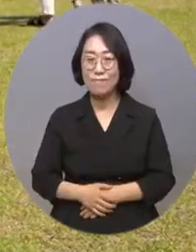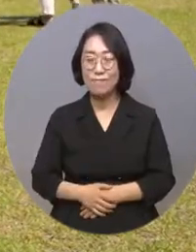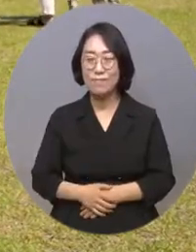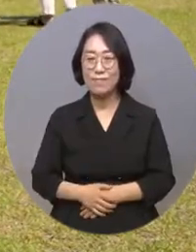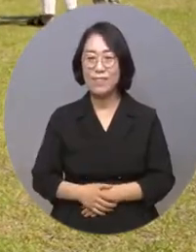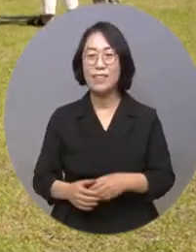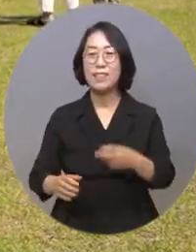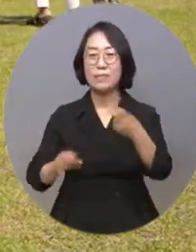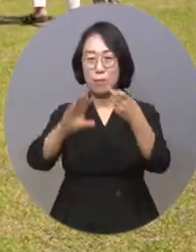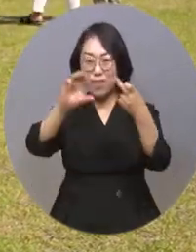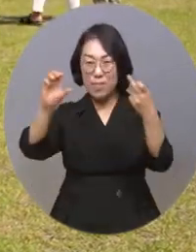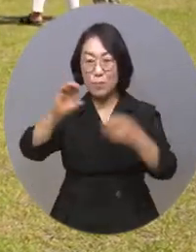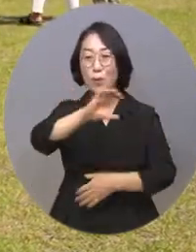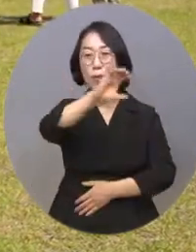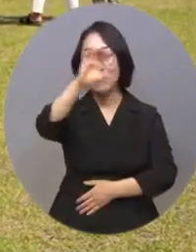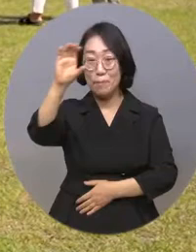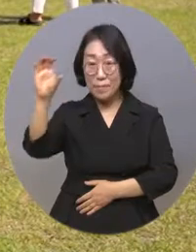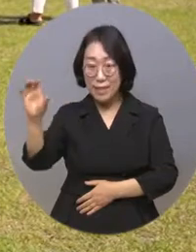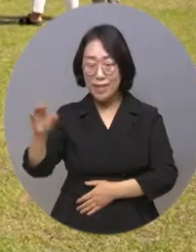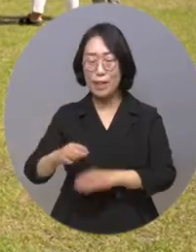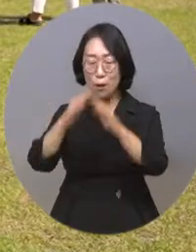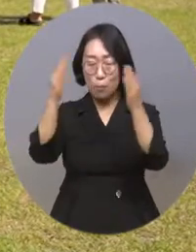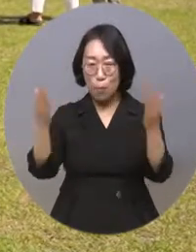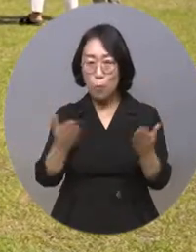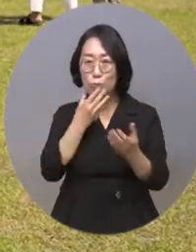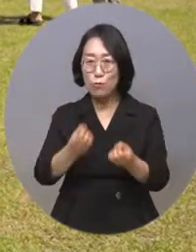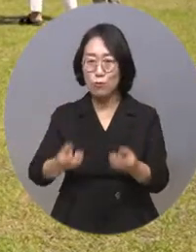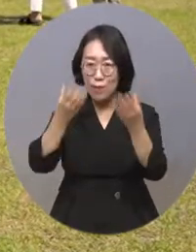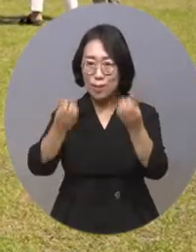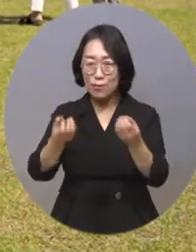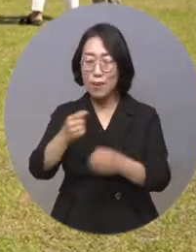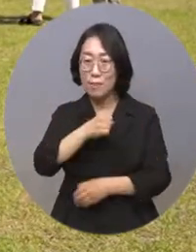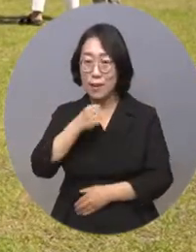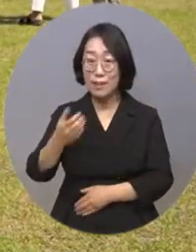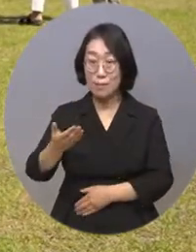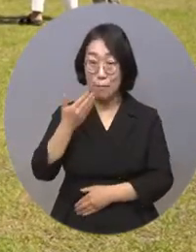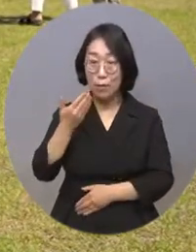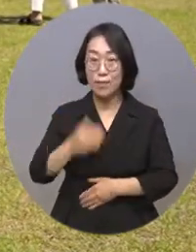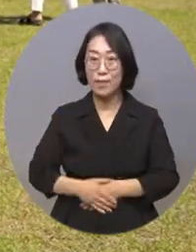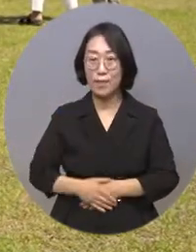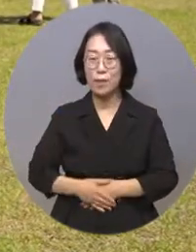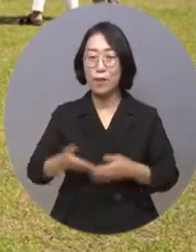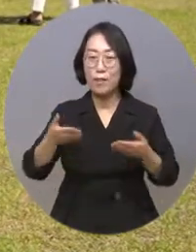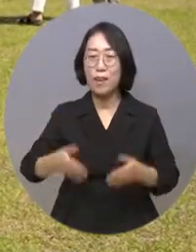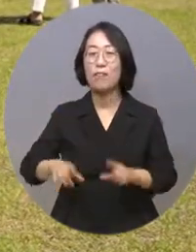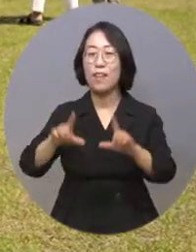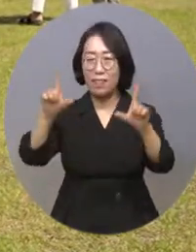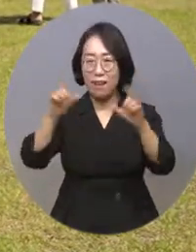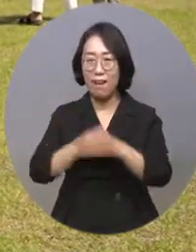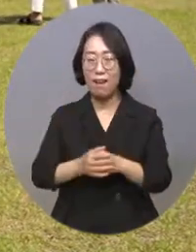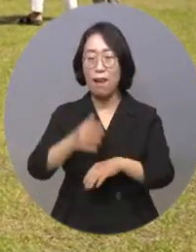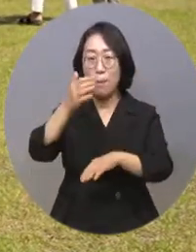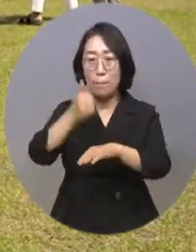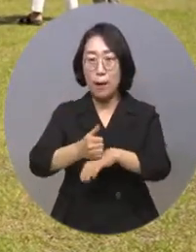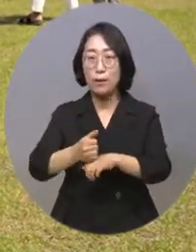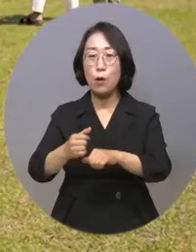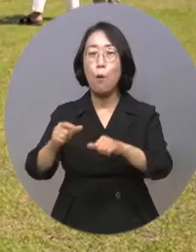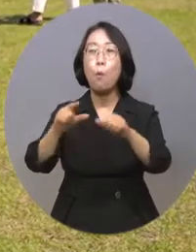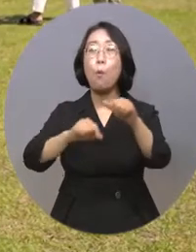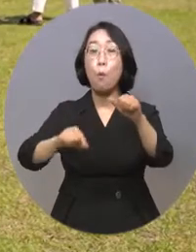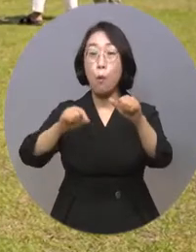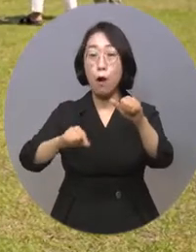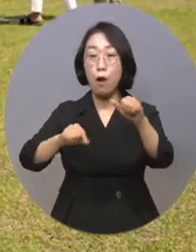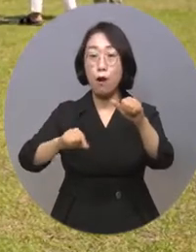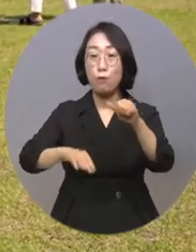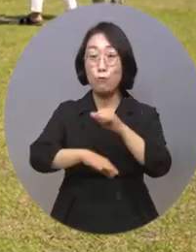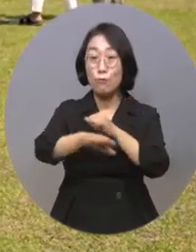주는 크리스마스와 모두의 축하를 받으며 맛있는 음식을 먹을 수 있는 생일. 마지막으로 5월은 푸르구나,